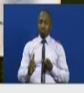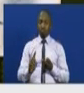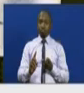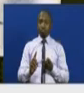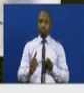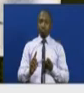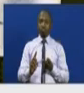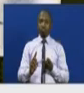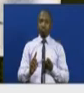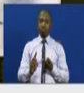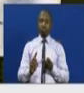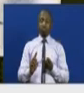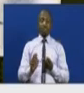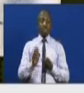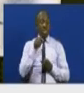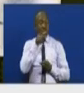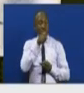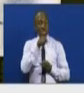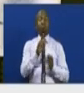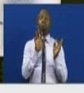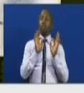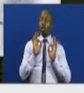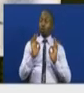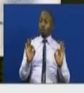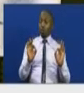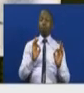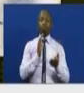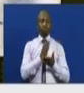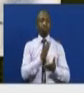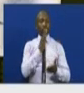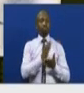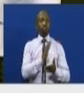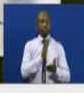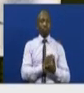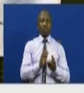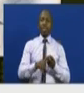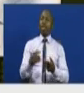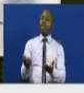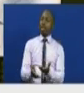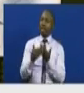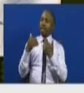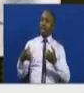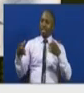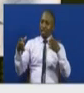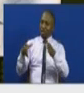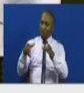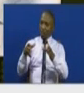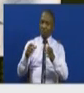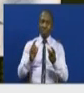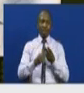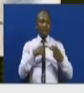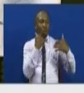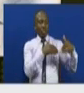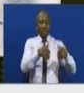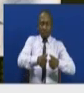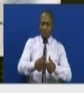kucheza ligi. Kwa hiyo ni nzuri kusema kweli, na inaweza ikasaidia timu na uimara wa wachezaji